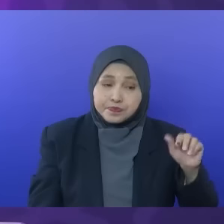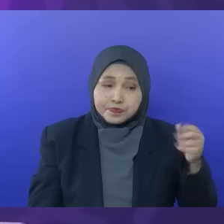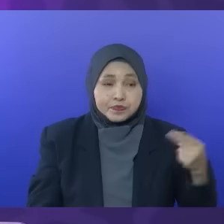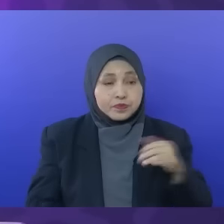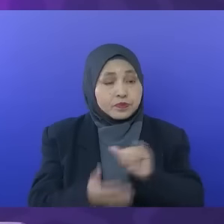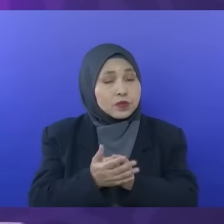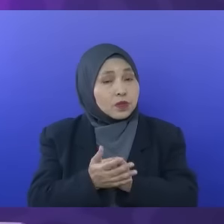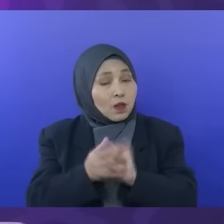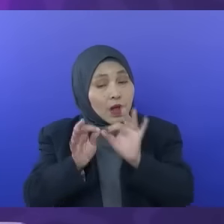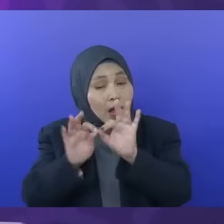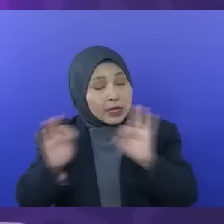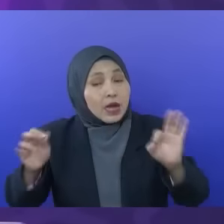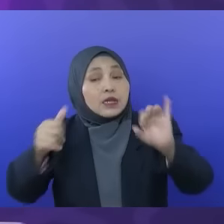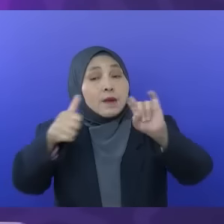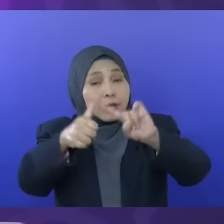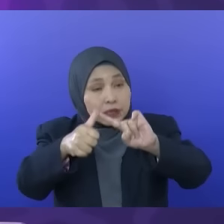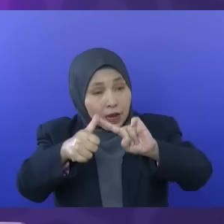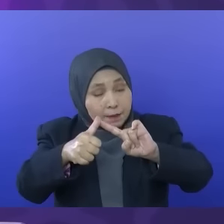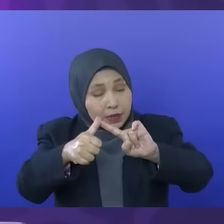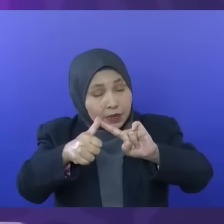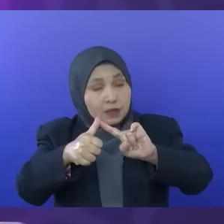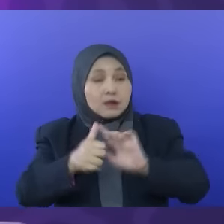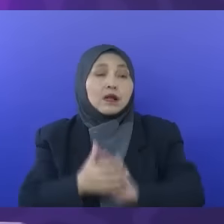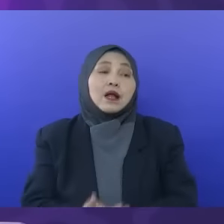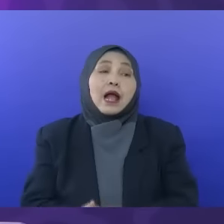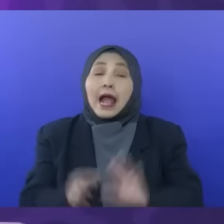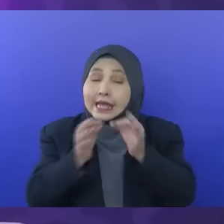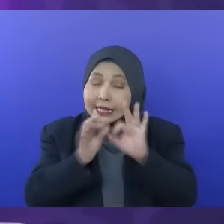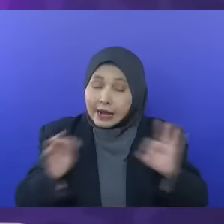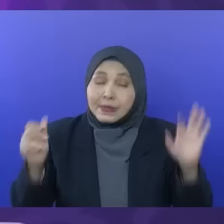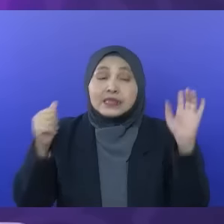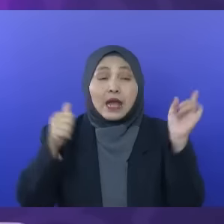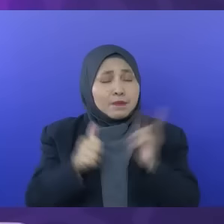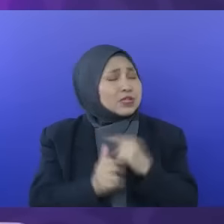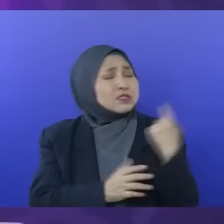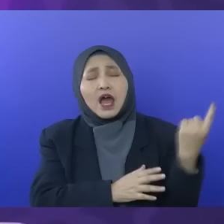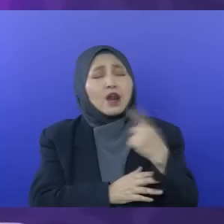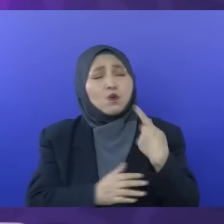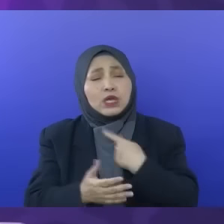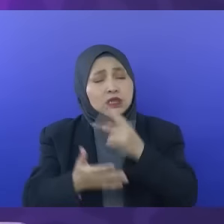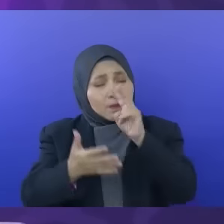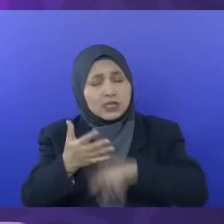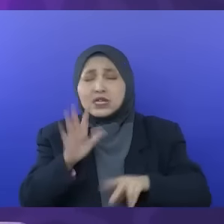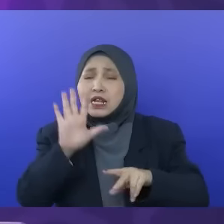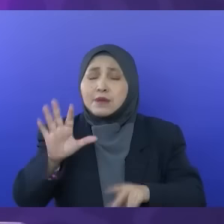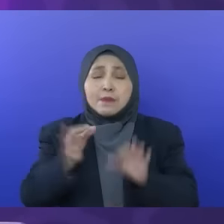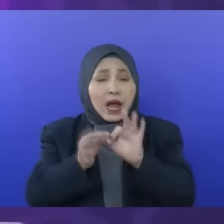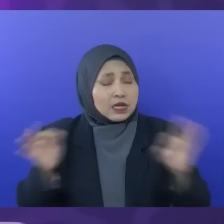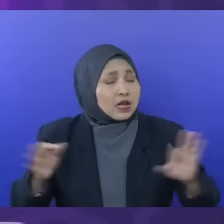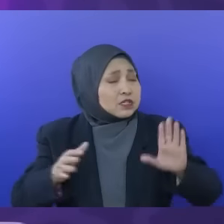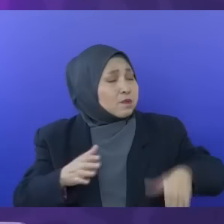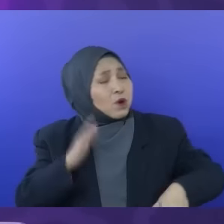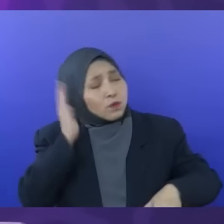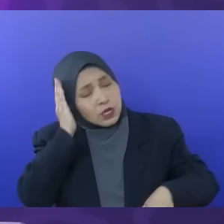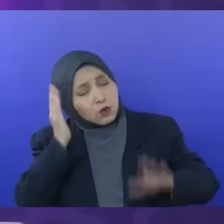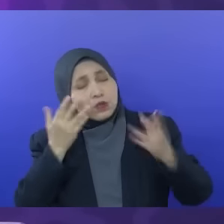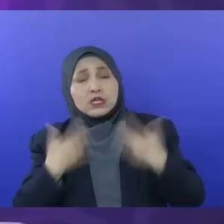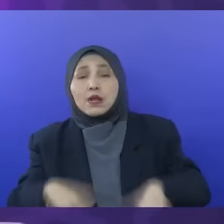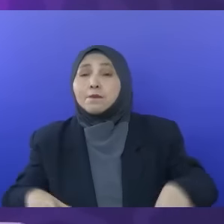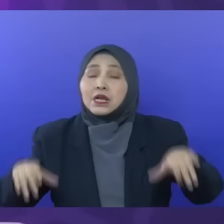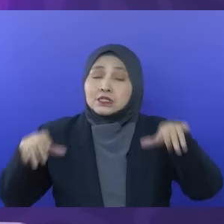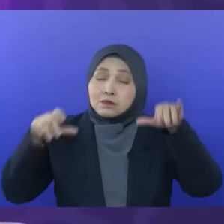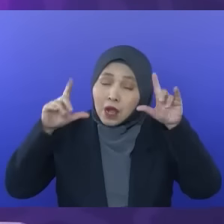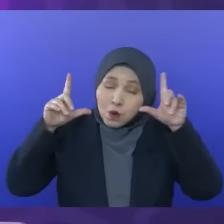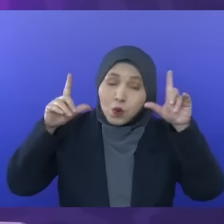itulah ayat yang lalu kita baca ini 5 yakni sebelum tidur selepas tidur